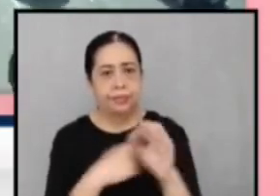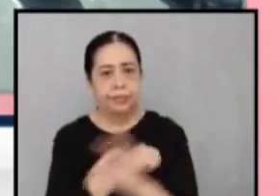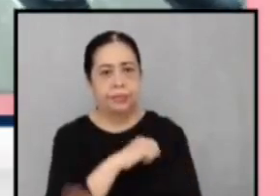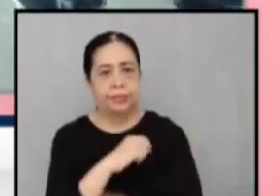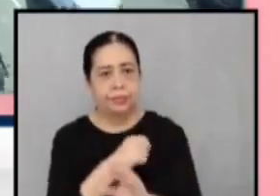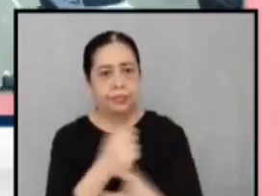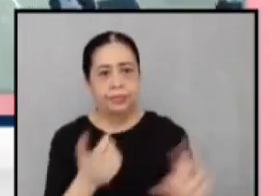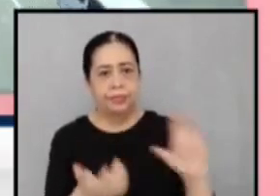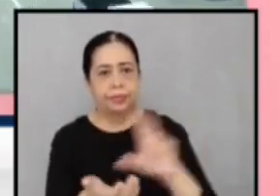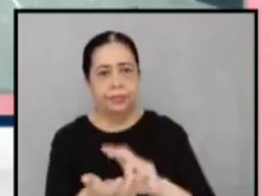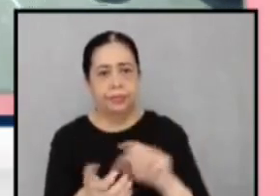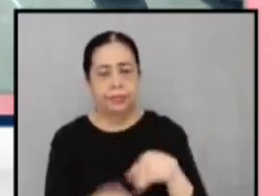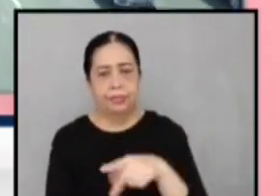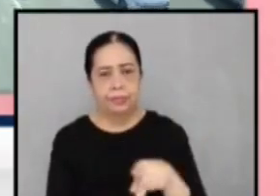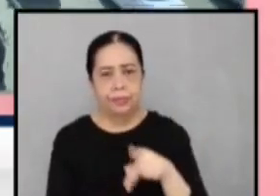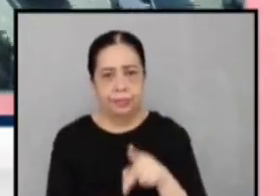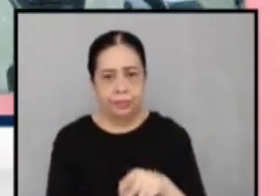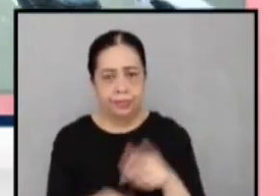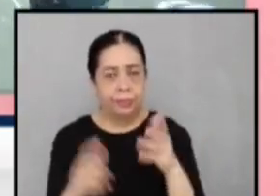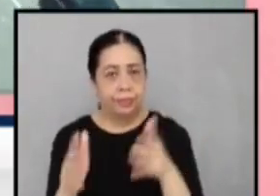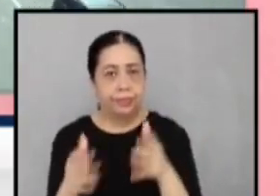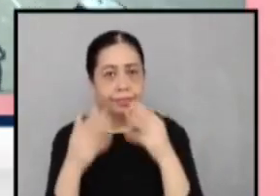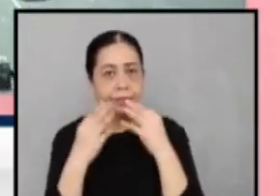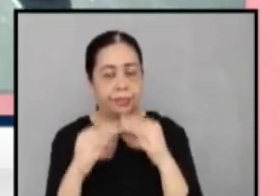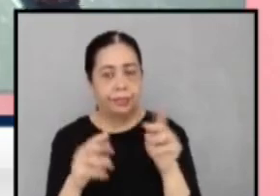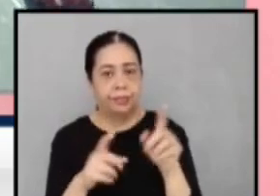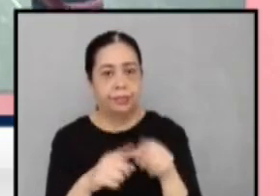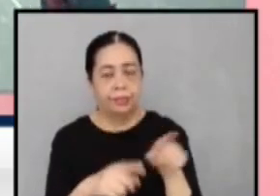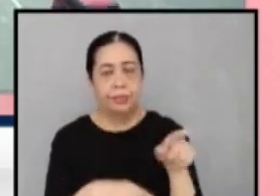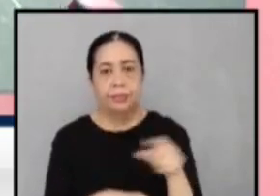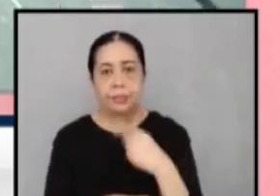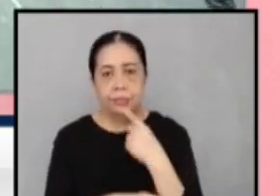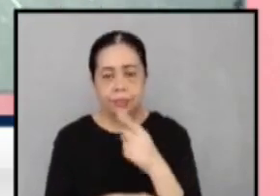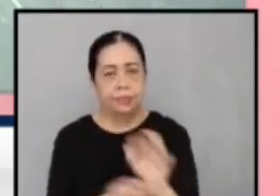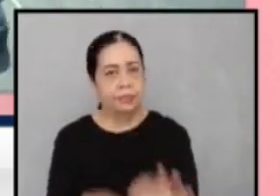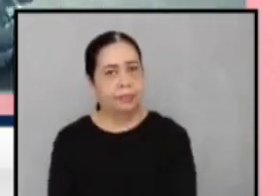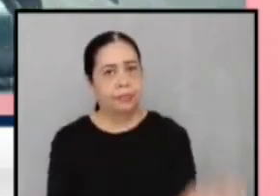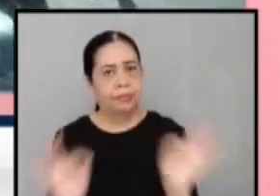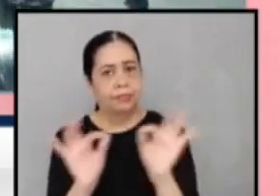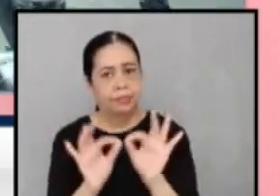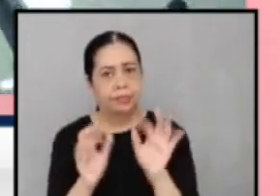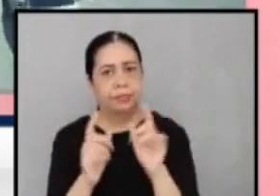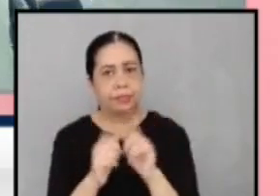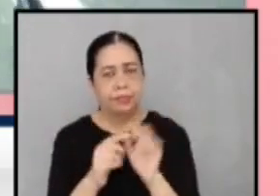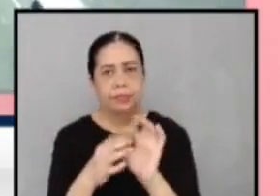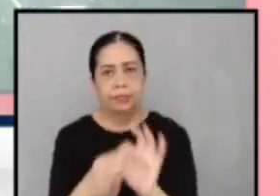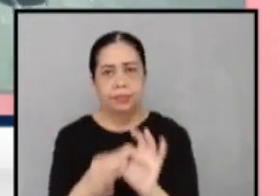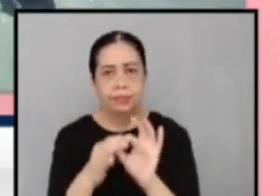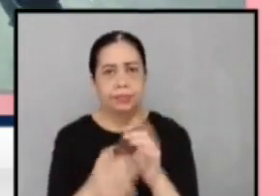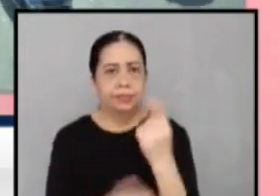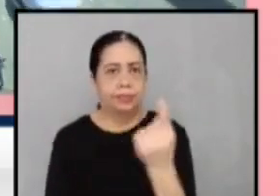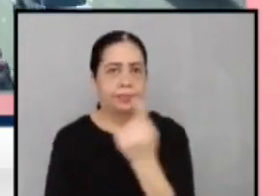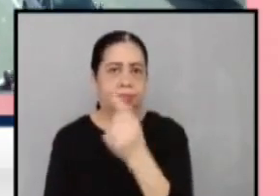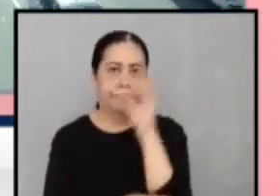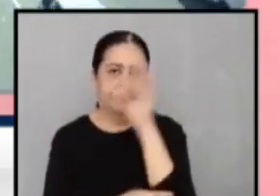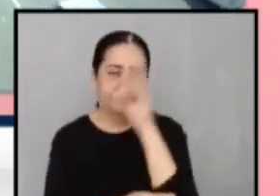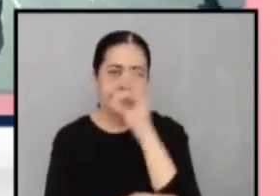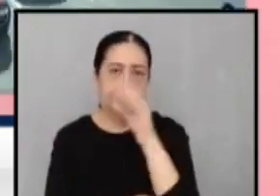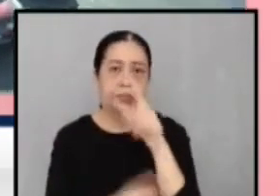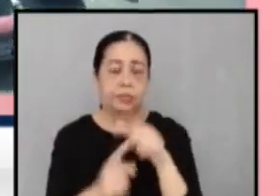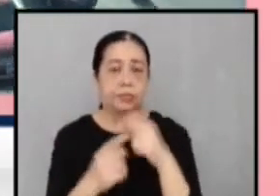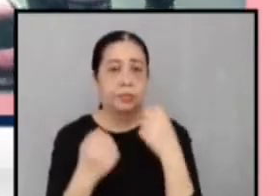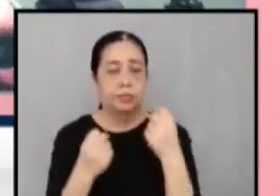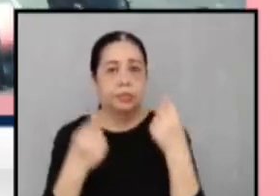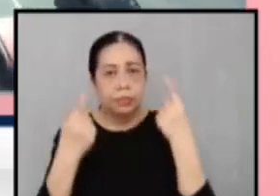sa Pilipinas. Ang iniwang mensahe naman ng Pangulo, importante ang pagkakaisa ng bawat Pilipino para maging